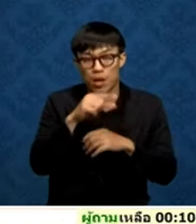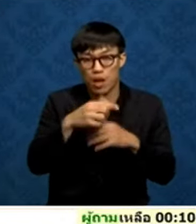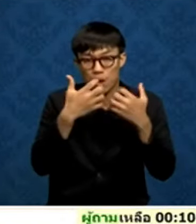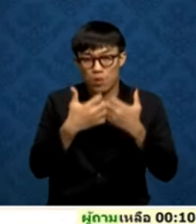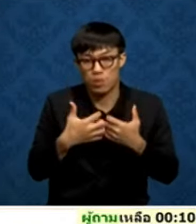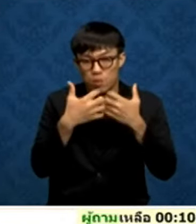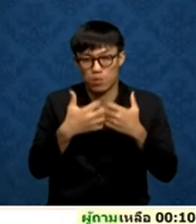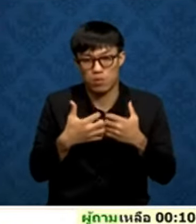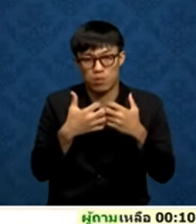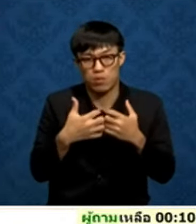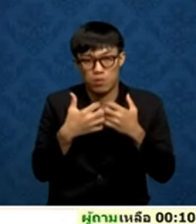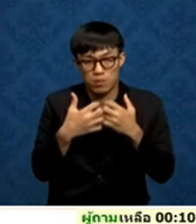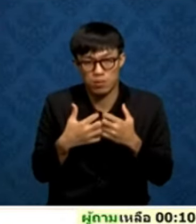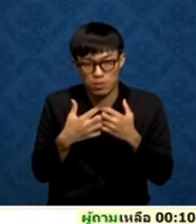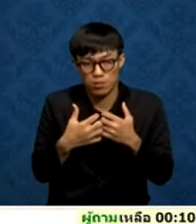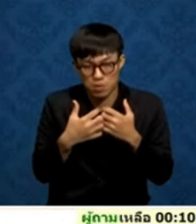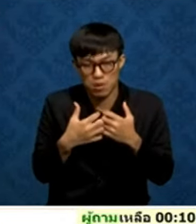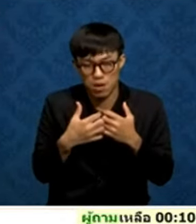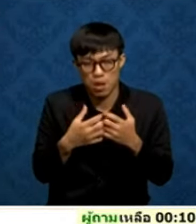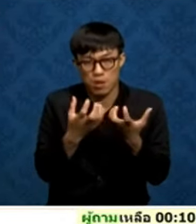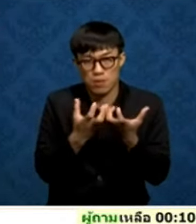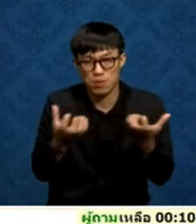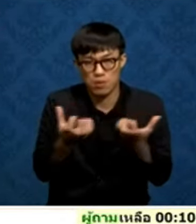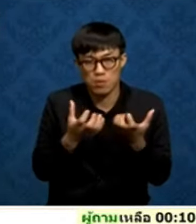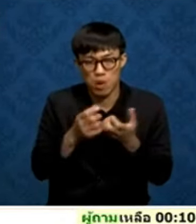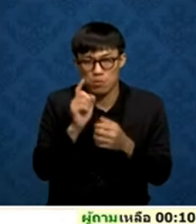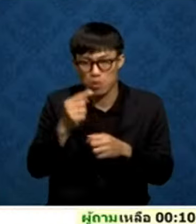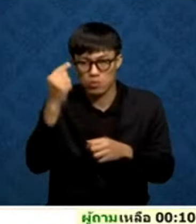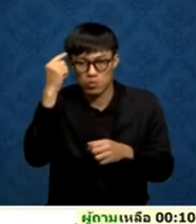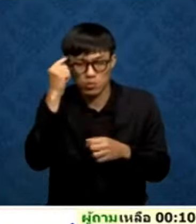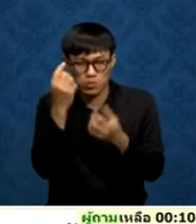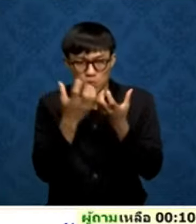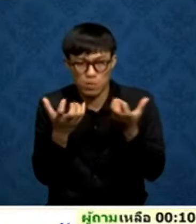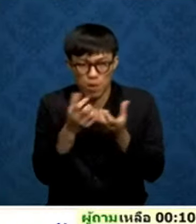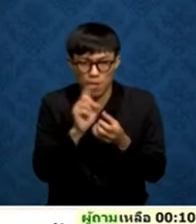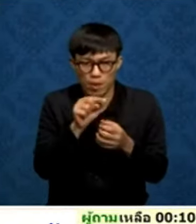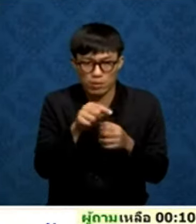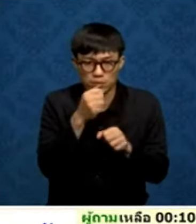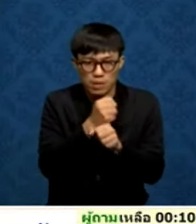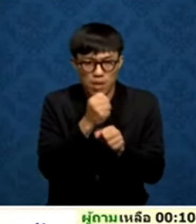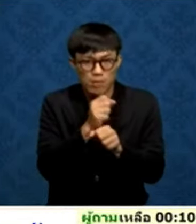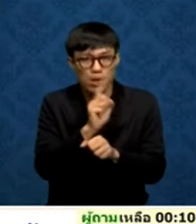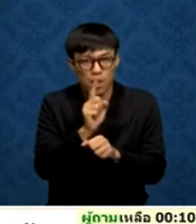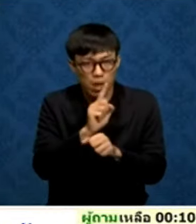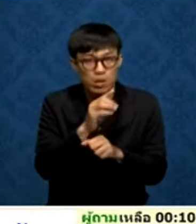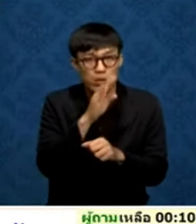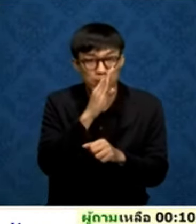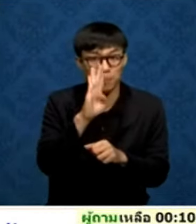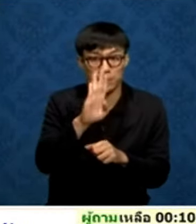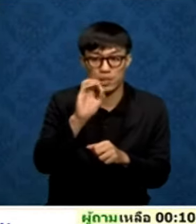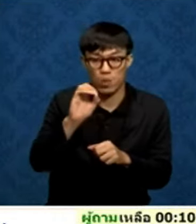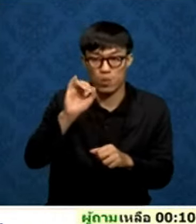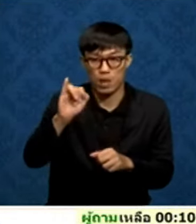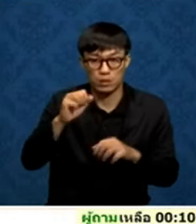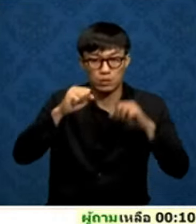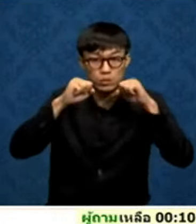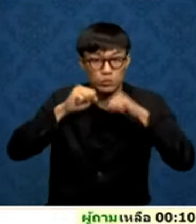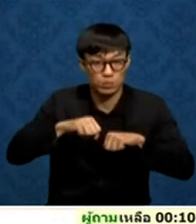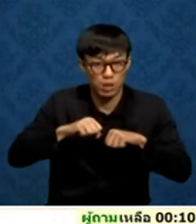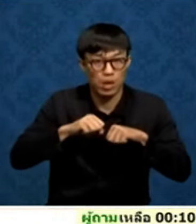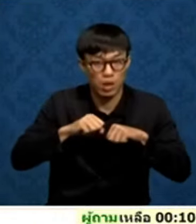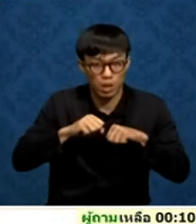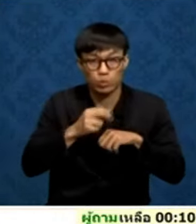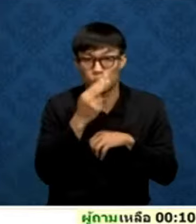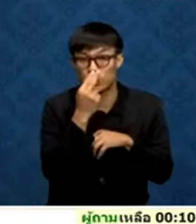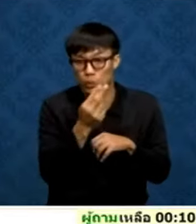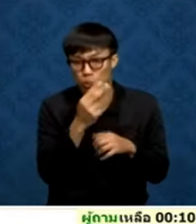จักรเนี่ยเขาต้องการคนที่มีความเข้าใจตรงนั้นดังนั้นจริงๆแล้ว BOI เวลาอนุมัติให้เนี่ยนะครับก็จะมีกำหนดว่าใครเป็นคนที่มีคุณส